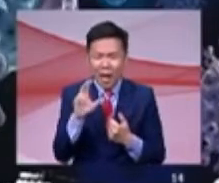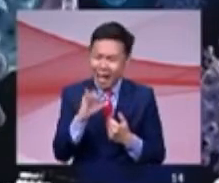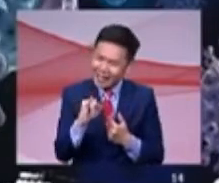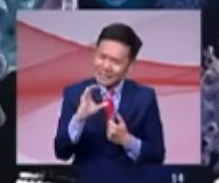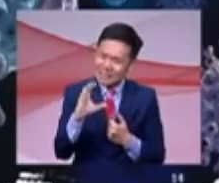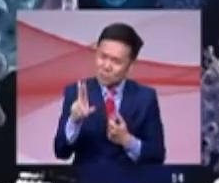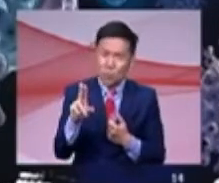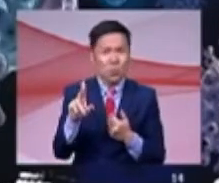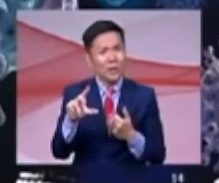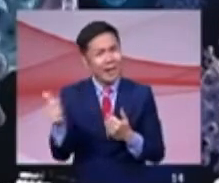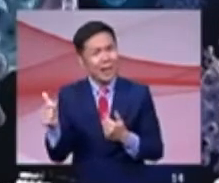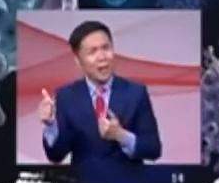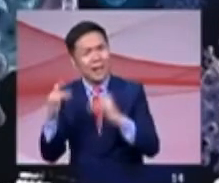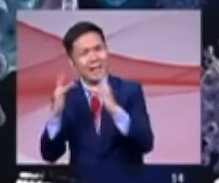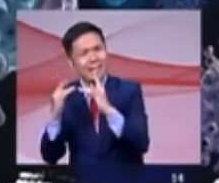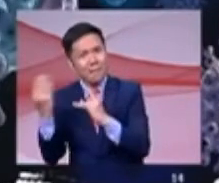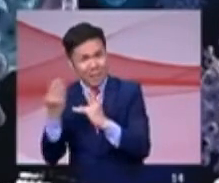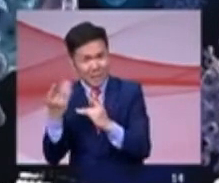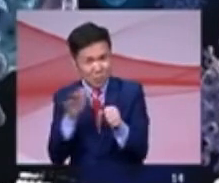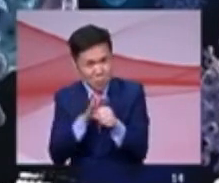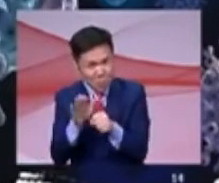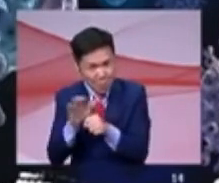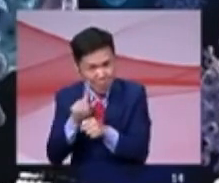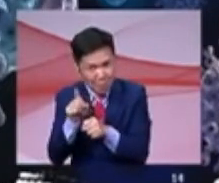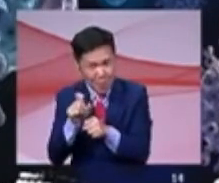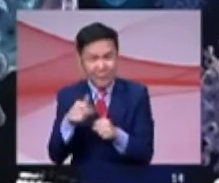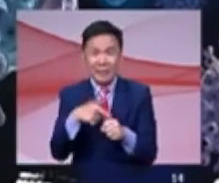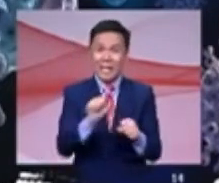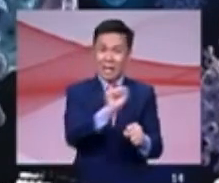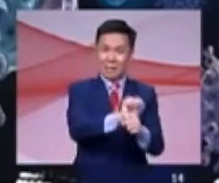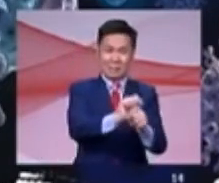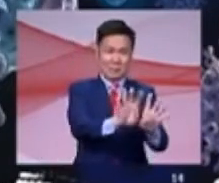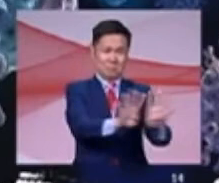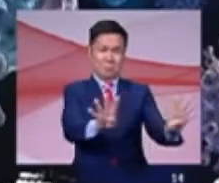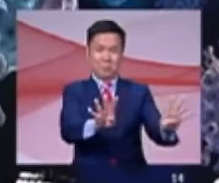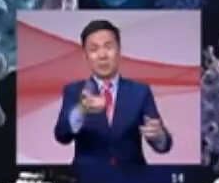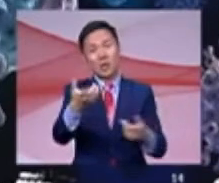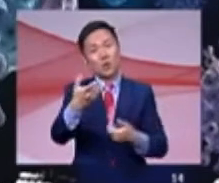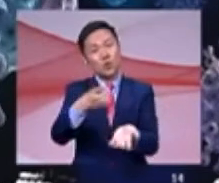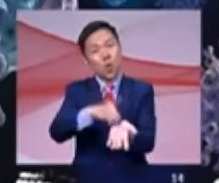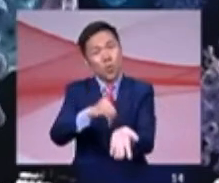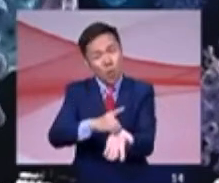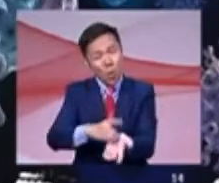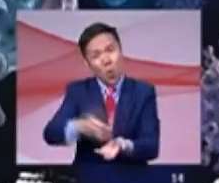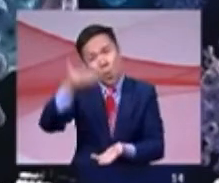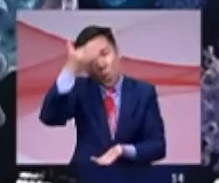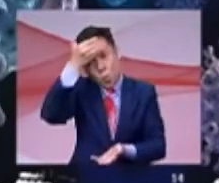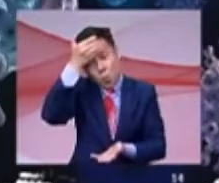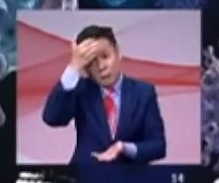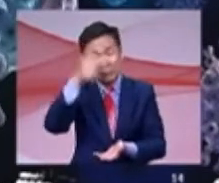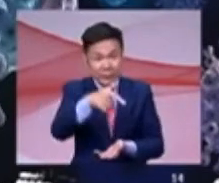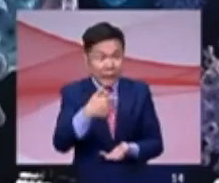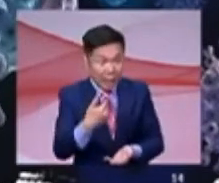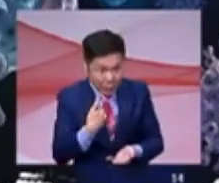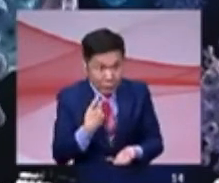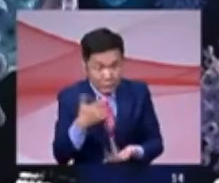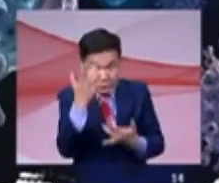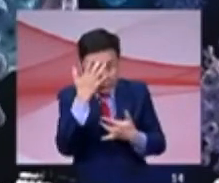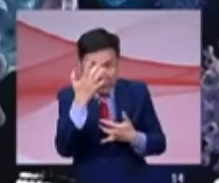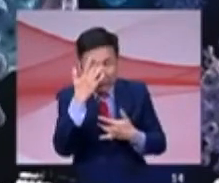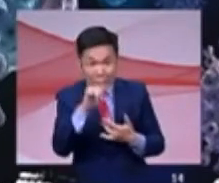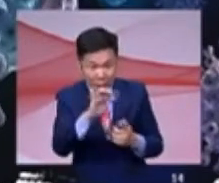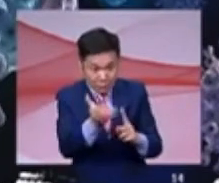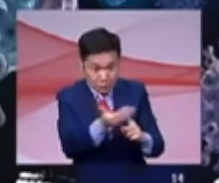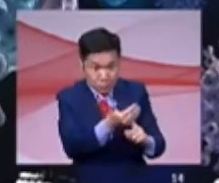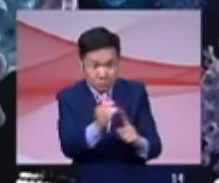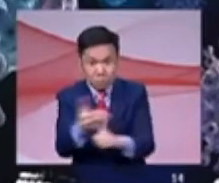ICU. Dan yang kelima, melihat pada petugas kesihatan yang bekerja di hospital, sama ada dijangkiti ataupun